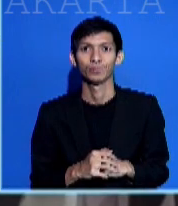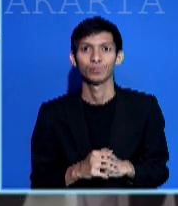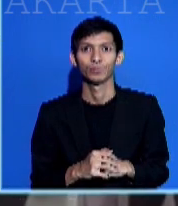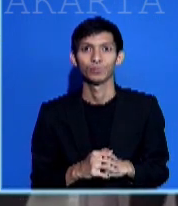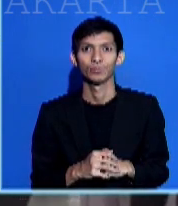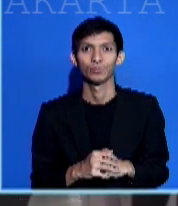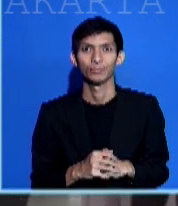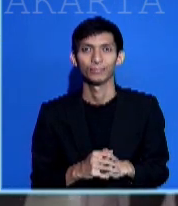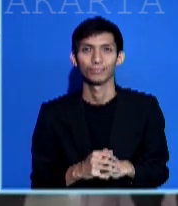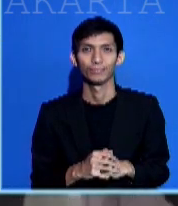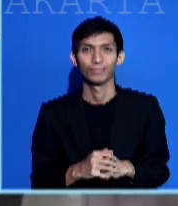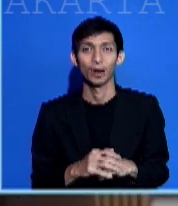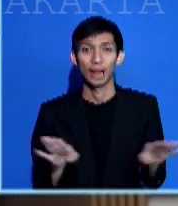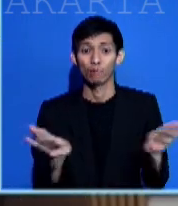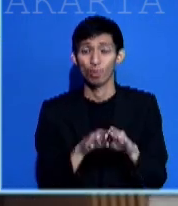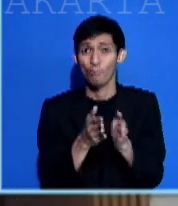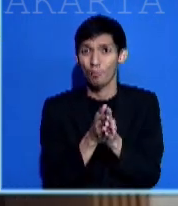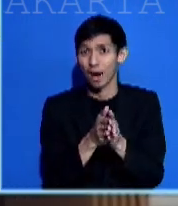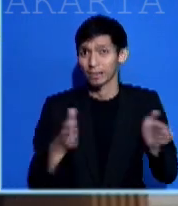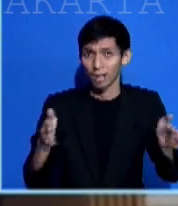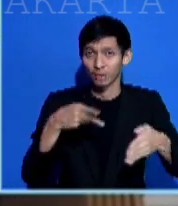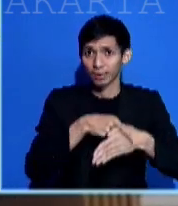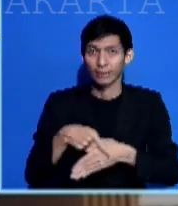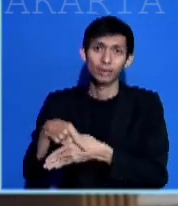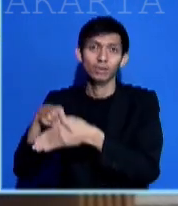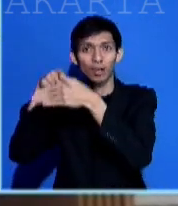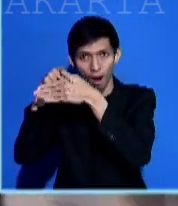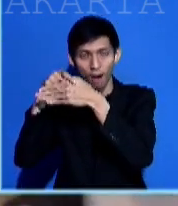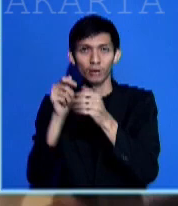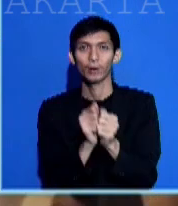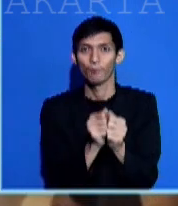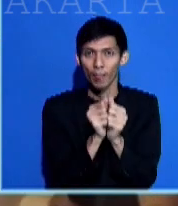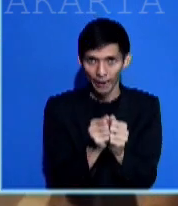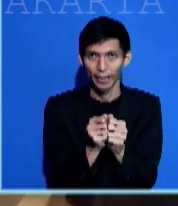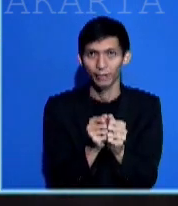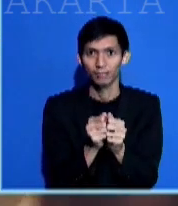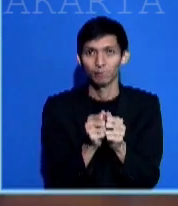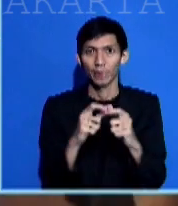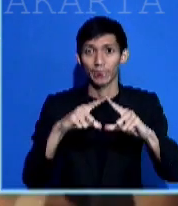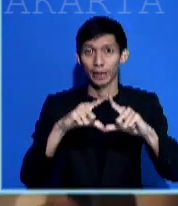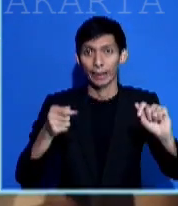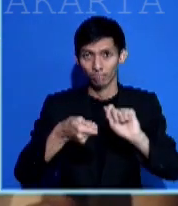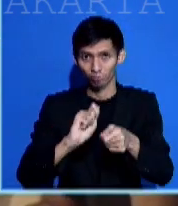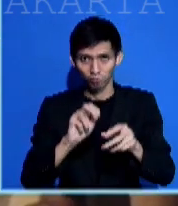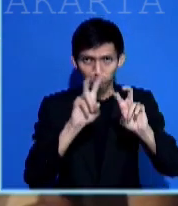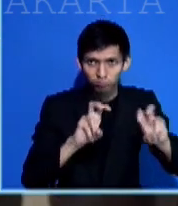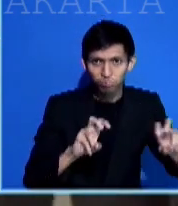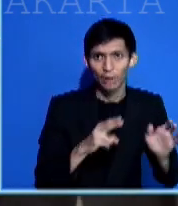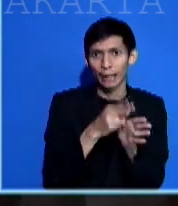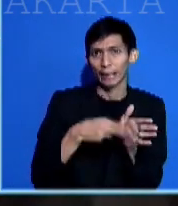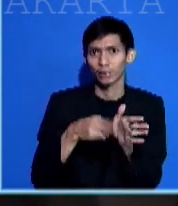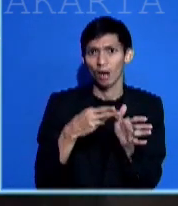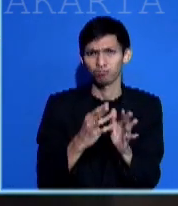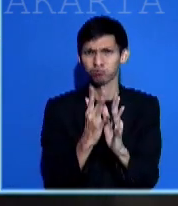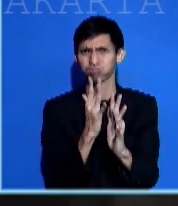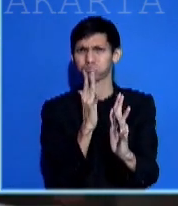Di masa libur panjang Isra Mi'raj dan Imlek, aktivitas di loket pemeriksaan tiket stasiun Lempuyangan Kota Yogyakarta ramai dengan antrian calon penumpang